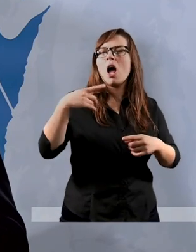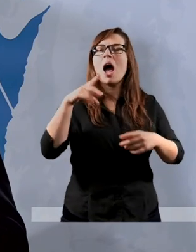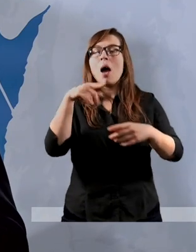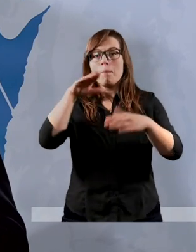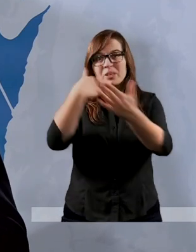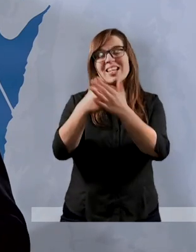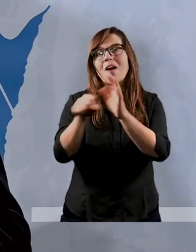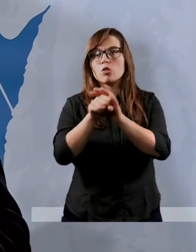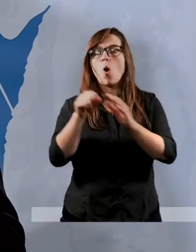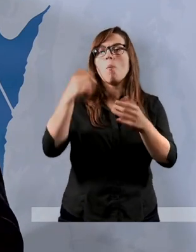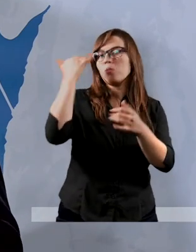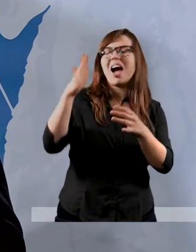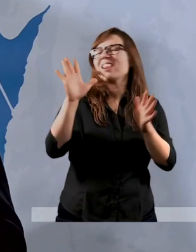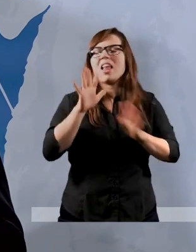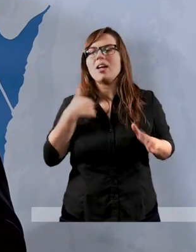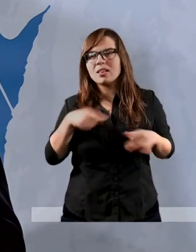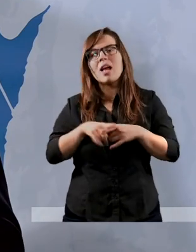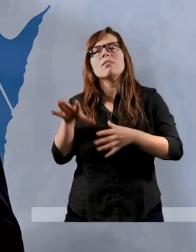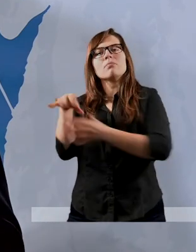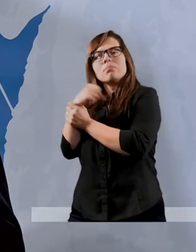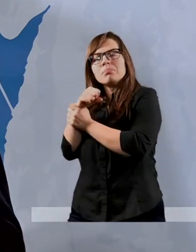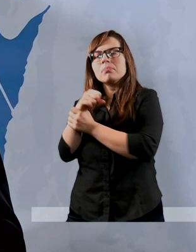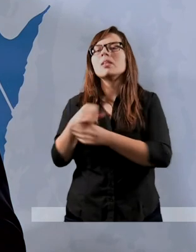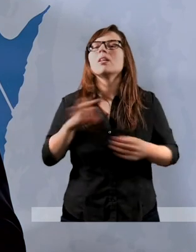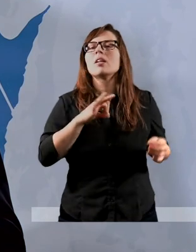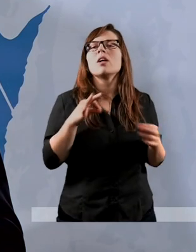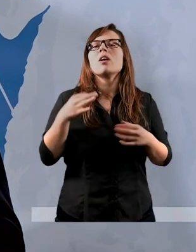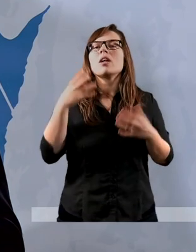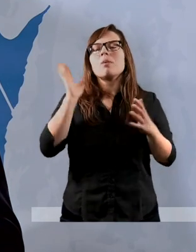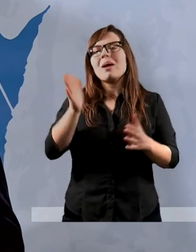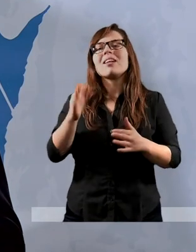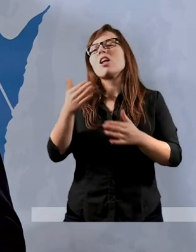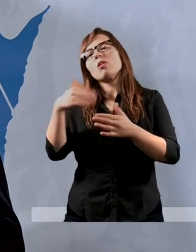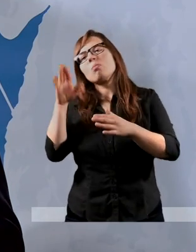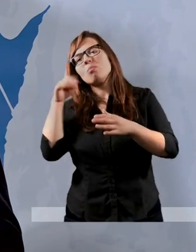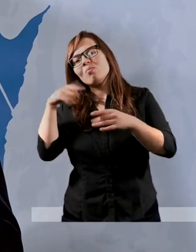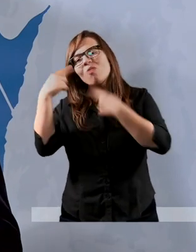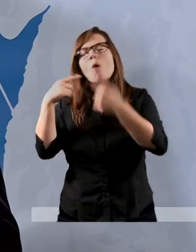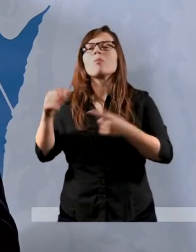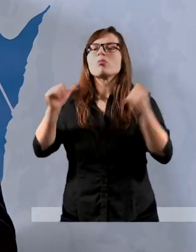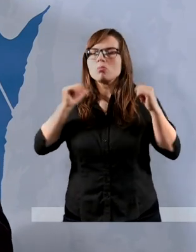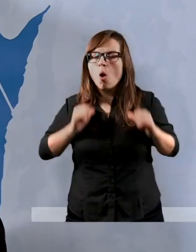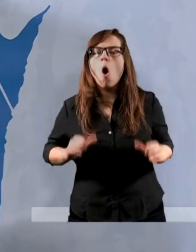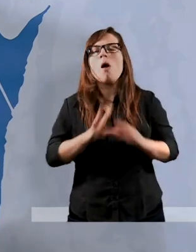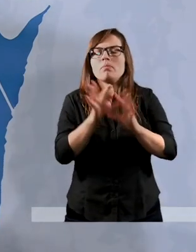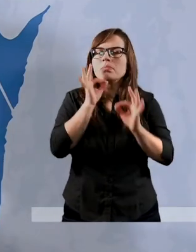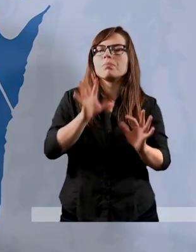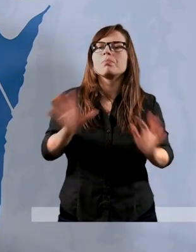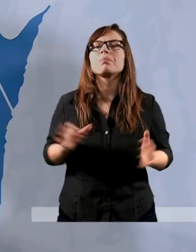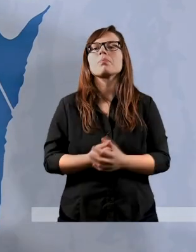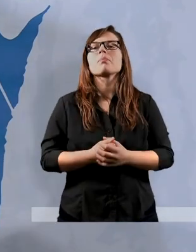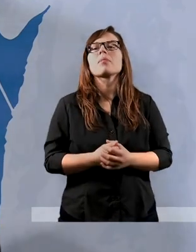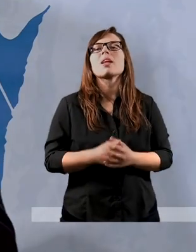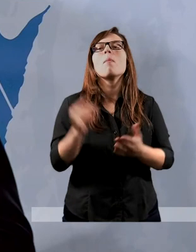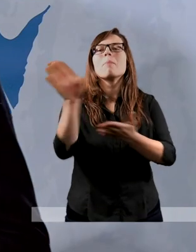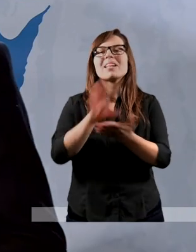przyznawał do błędu i będę tacie jak najbardziej opowiadał, opowiadał spokojnie.